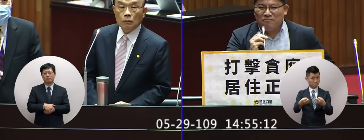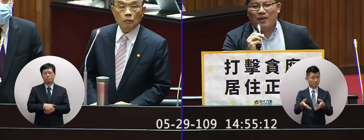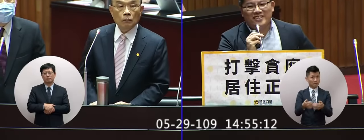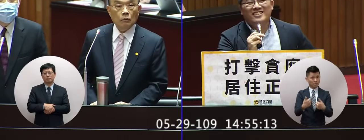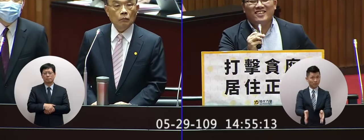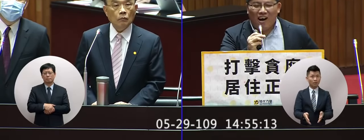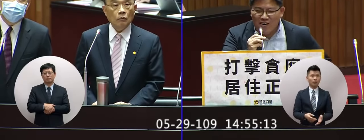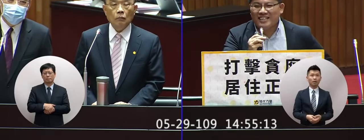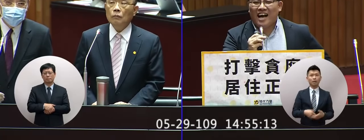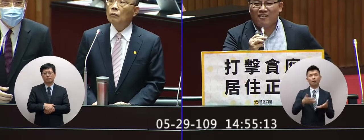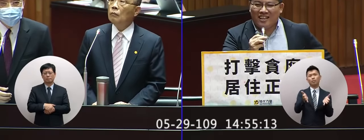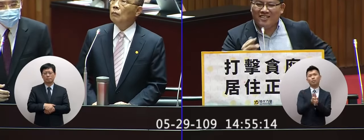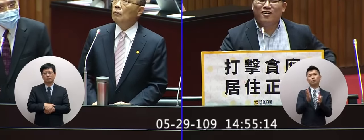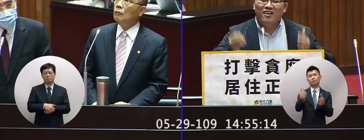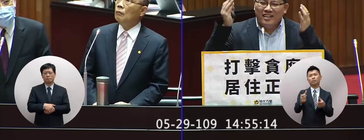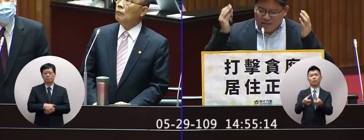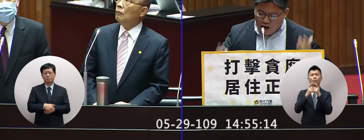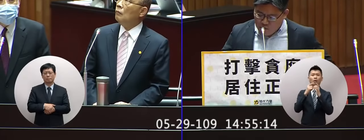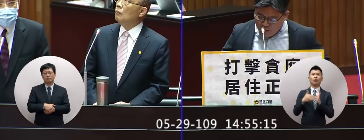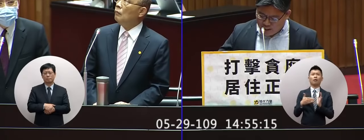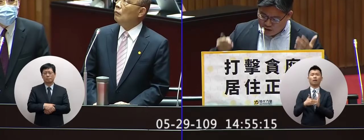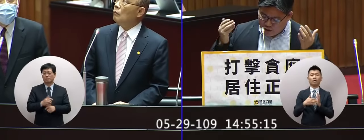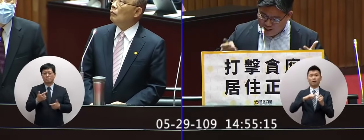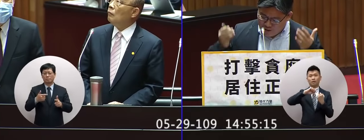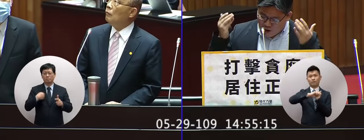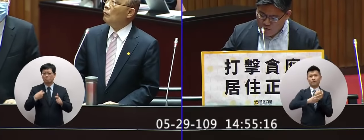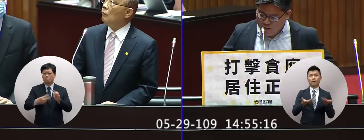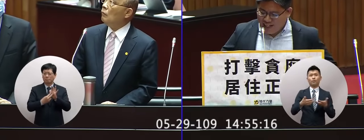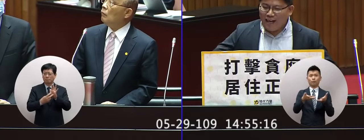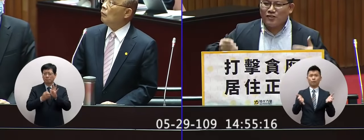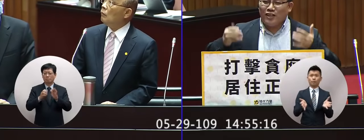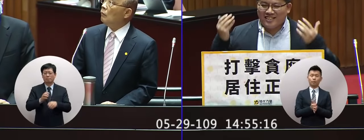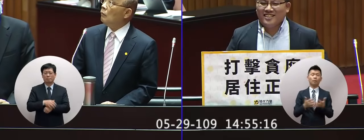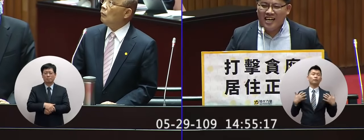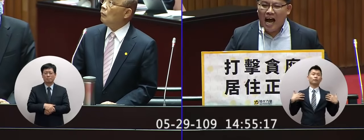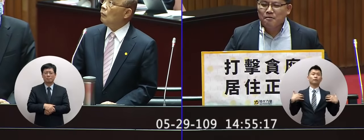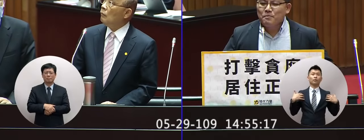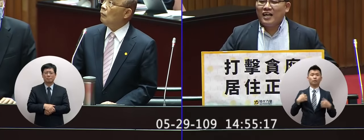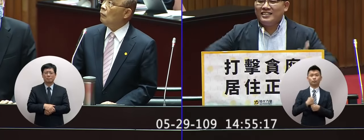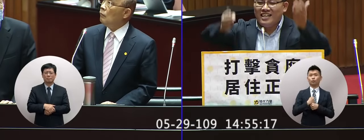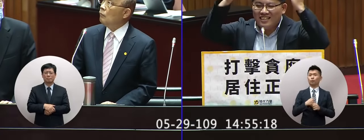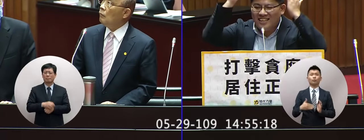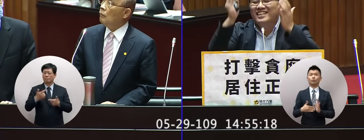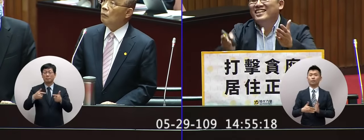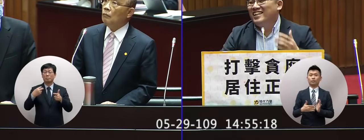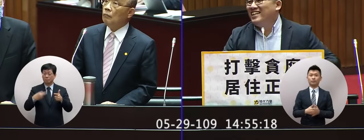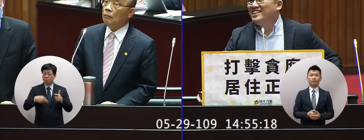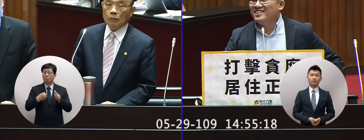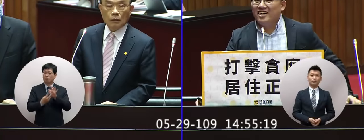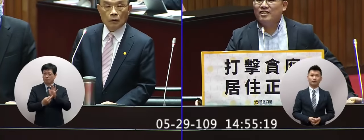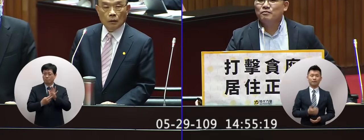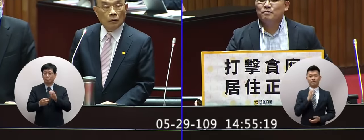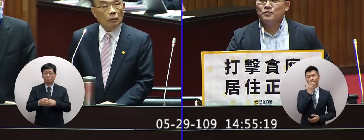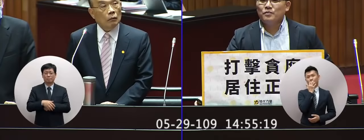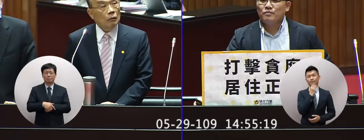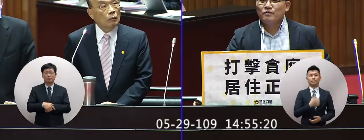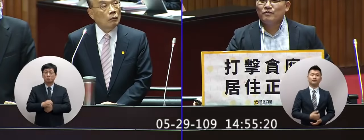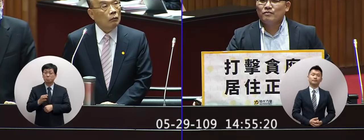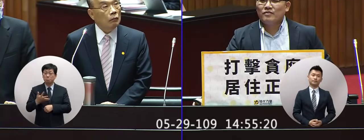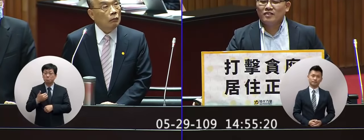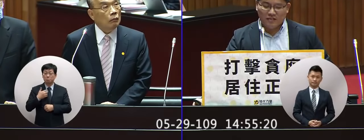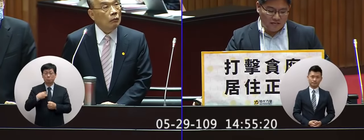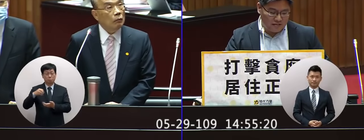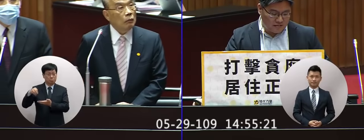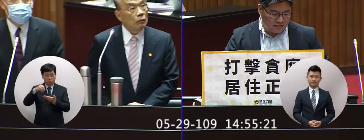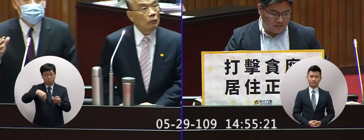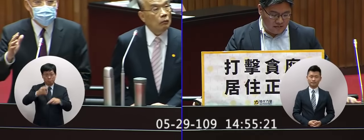这是啊，今保定你都赶快回答过呀，你都讲法务部已经做了，法务部应该做的事了 啊。我来说明解啊。 对， 因为